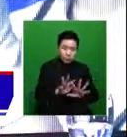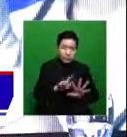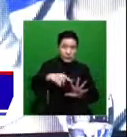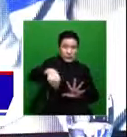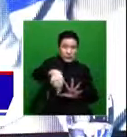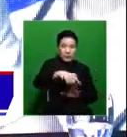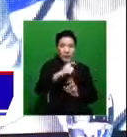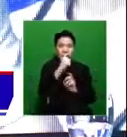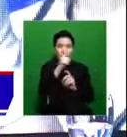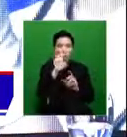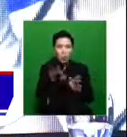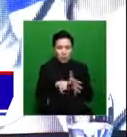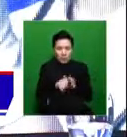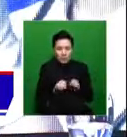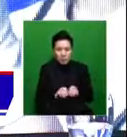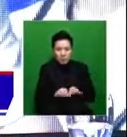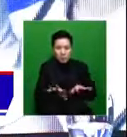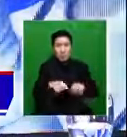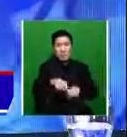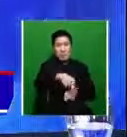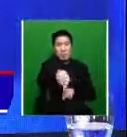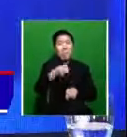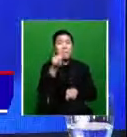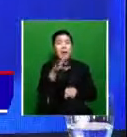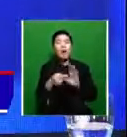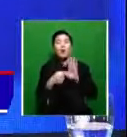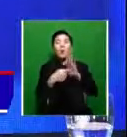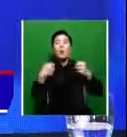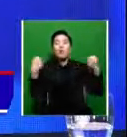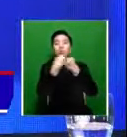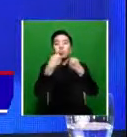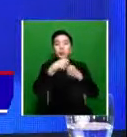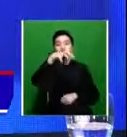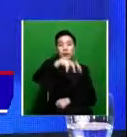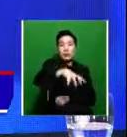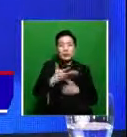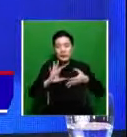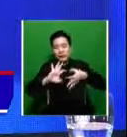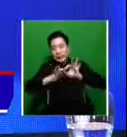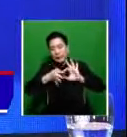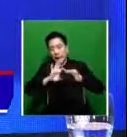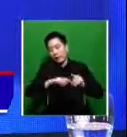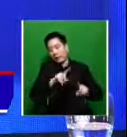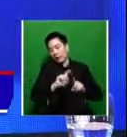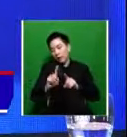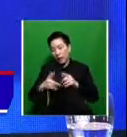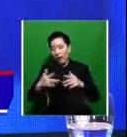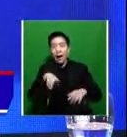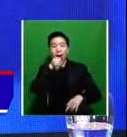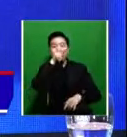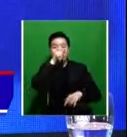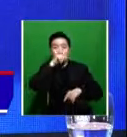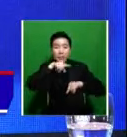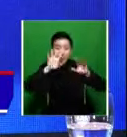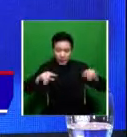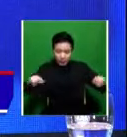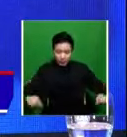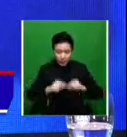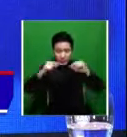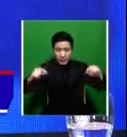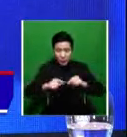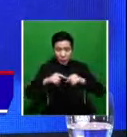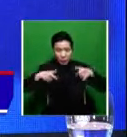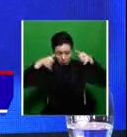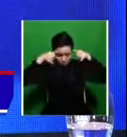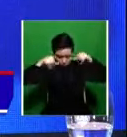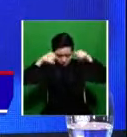ชื้อได้ในระดับสูงเช่นสนามมวยสนามแข่งกีฬาต่างๆสนามชนไก่สนามชนโคสน